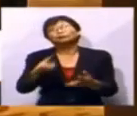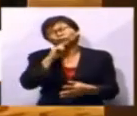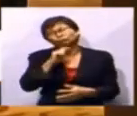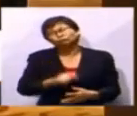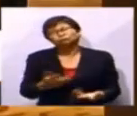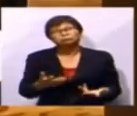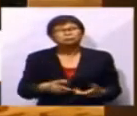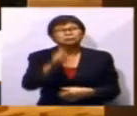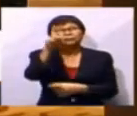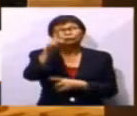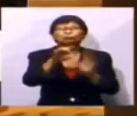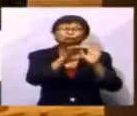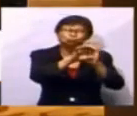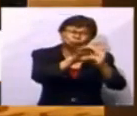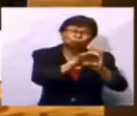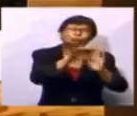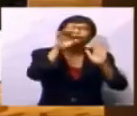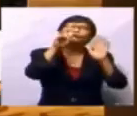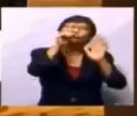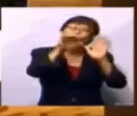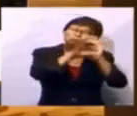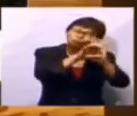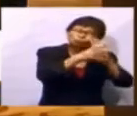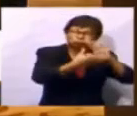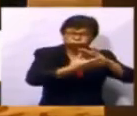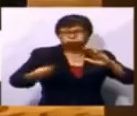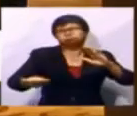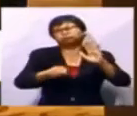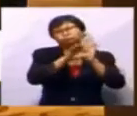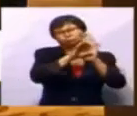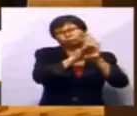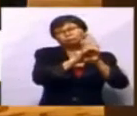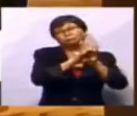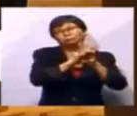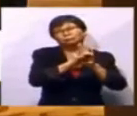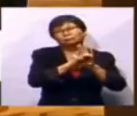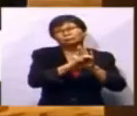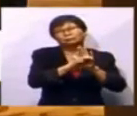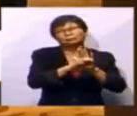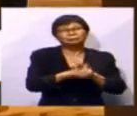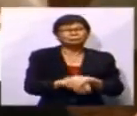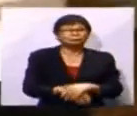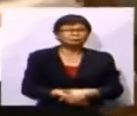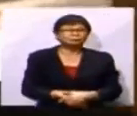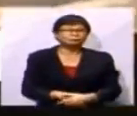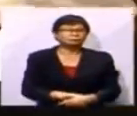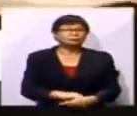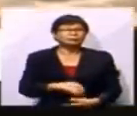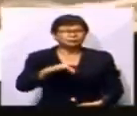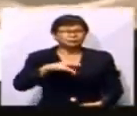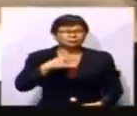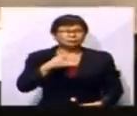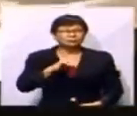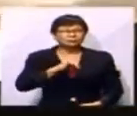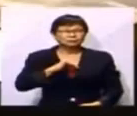Ini adalah satu tiba lah, satu pengajaran yang paling bernilai lah kan saya rasa.